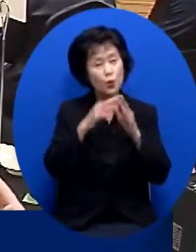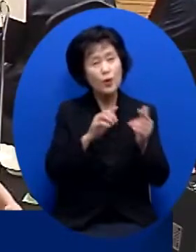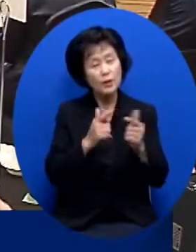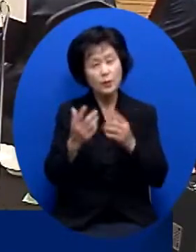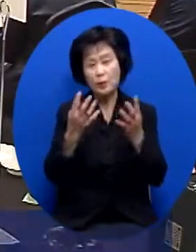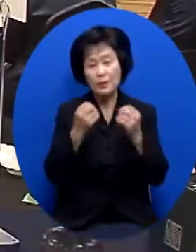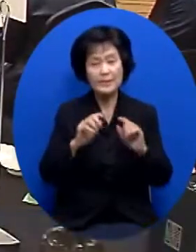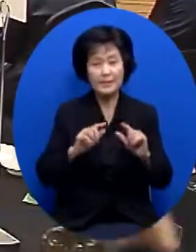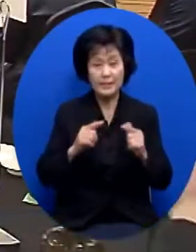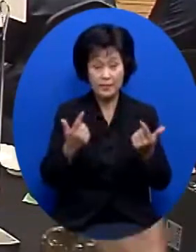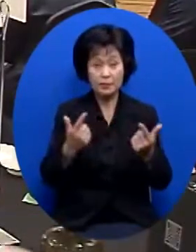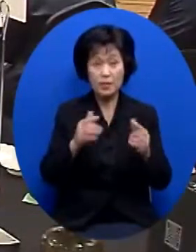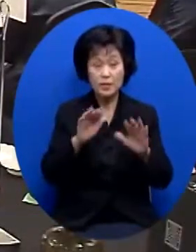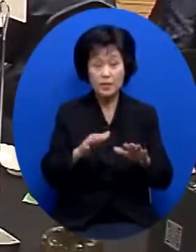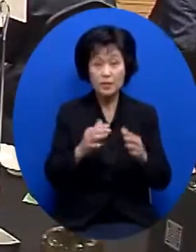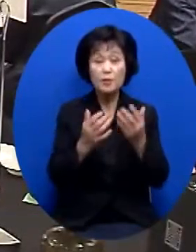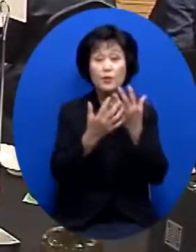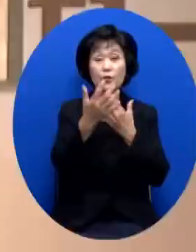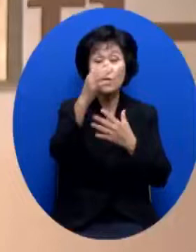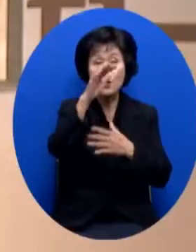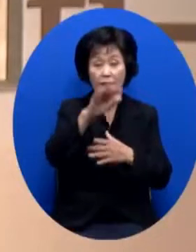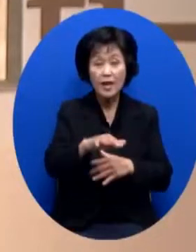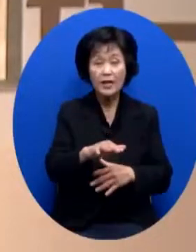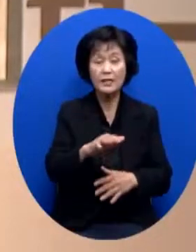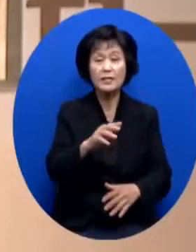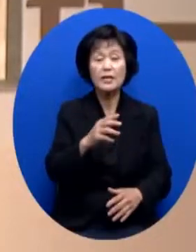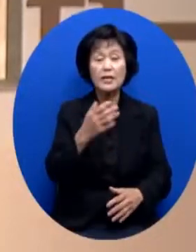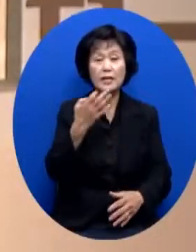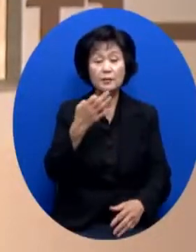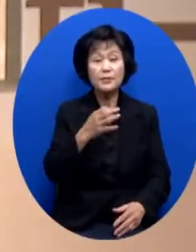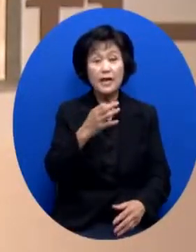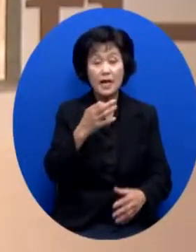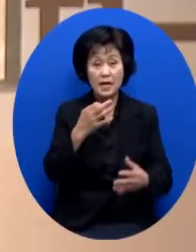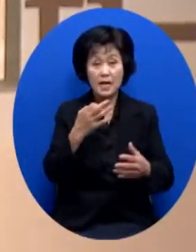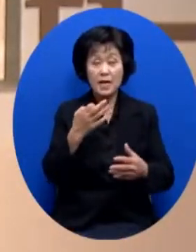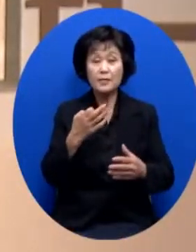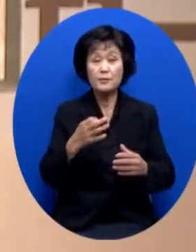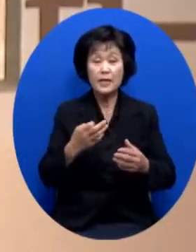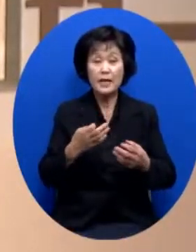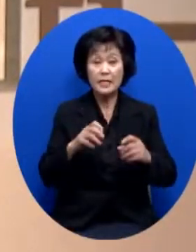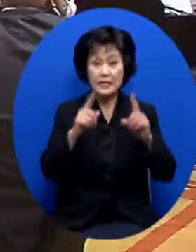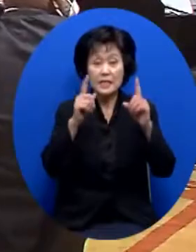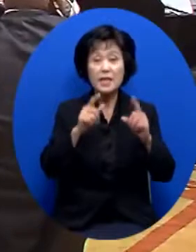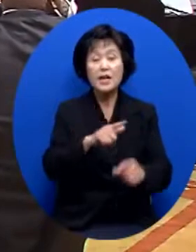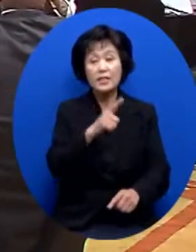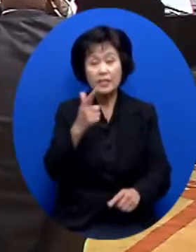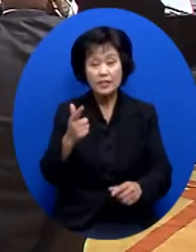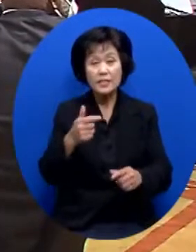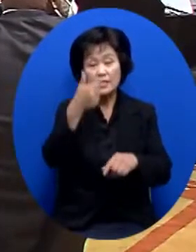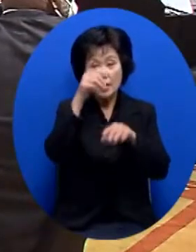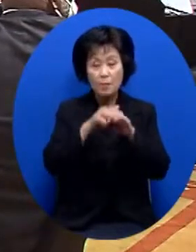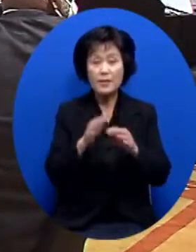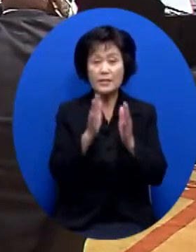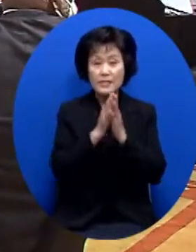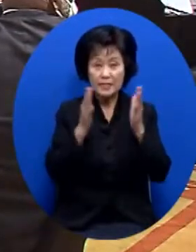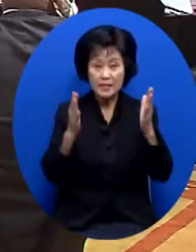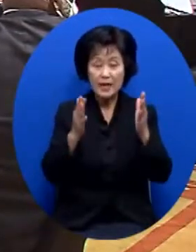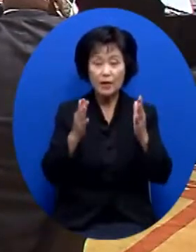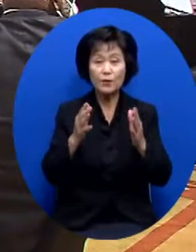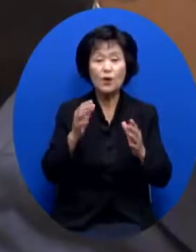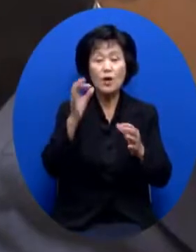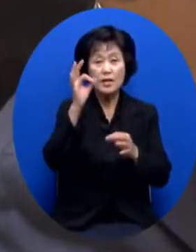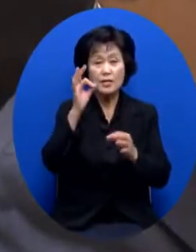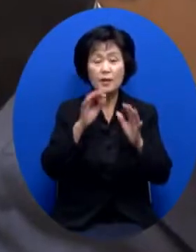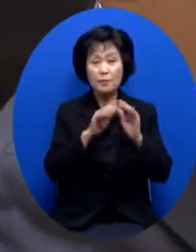이번 대회는 지난 14일 만찬을 시작으로 17일까지 다종교 상황에서의 신앙을 주제로 한 10번의